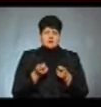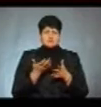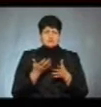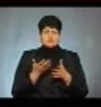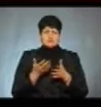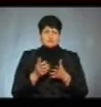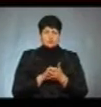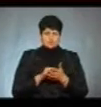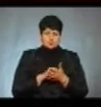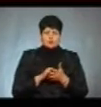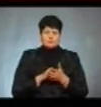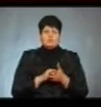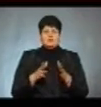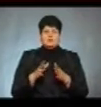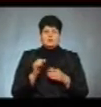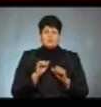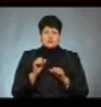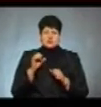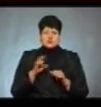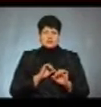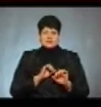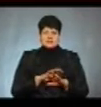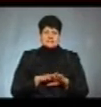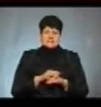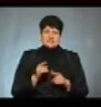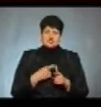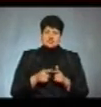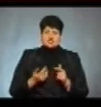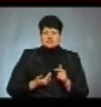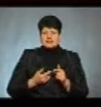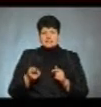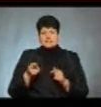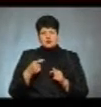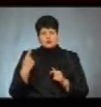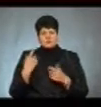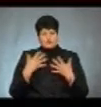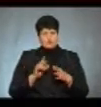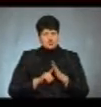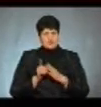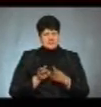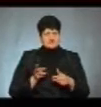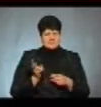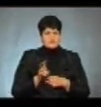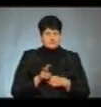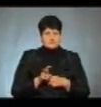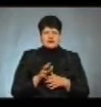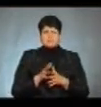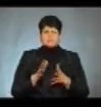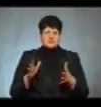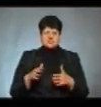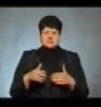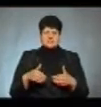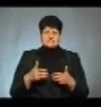до місцевого управління соціального захисту населення. Так. Чи жителі Тернопільщини вже почали звертатися? Найбільше звернень